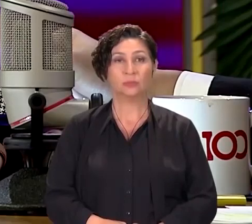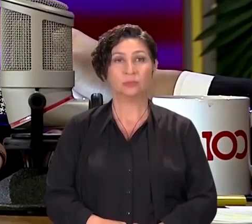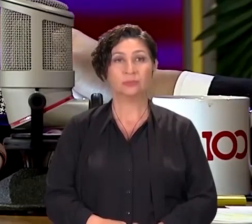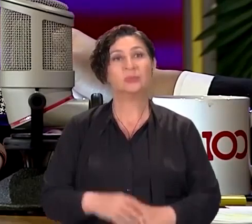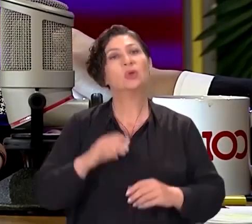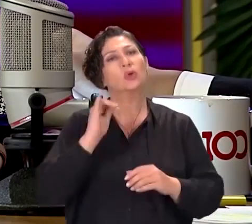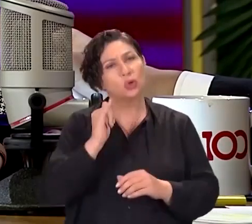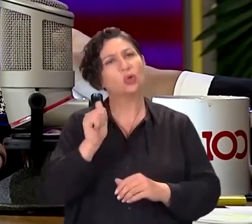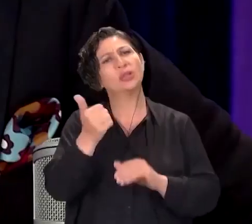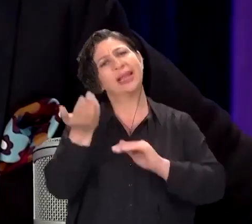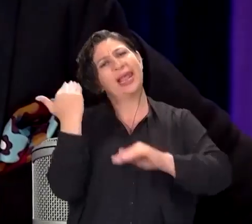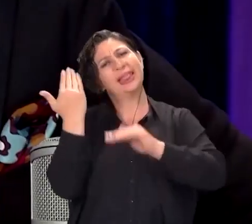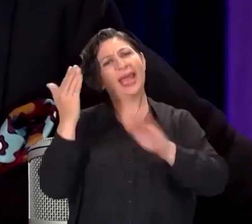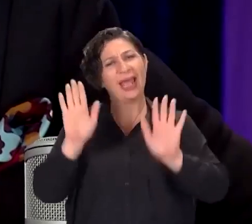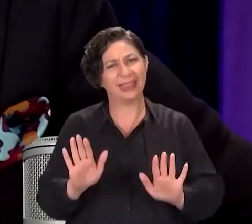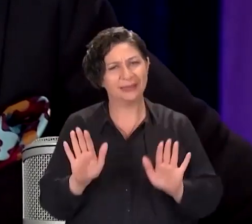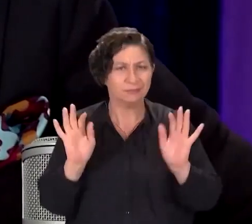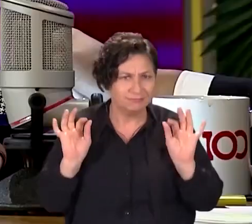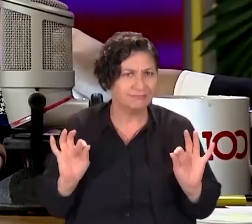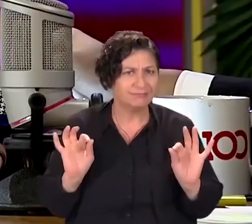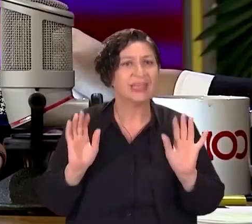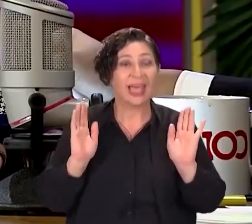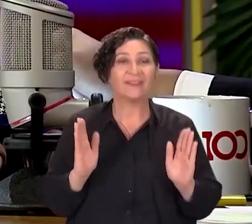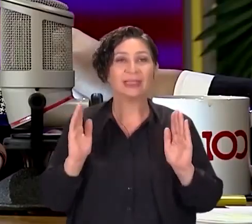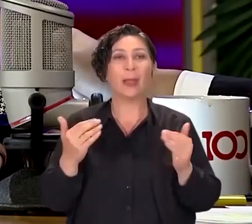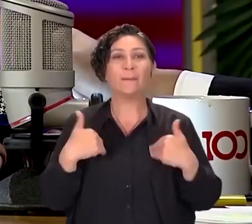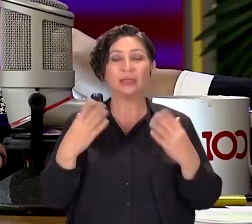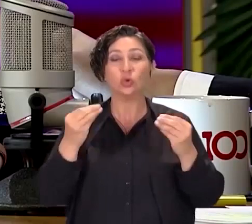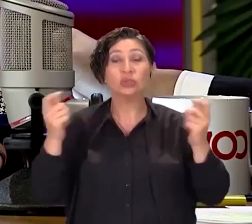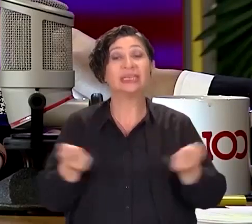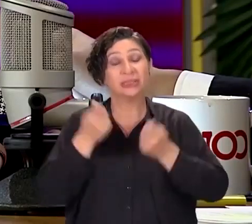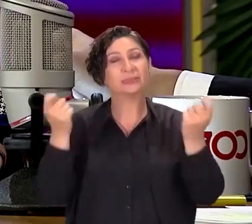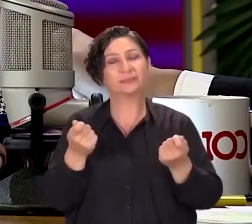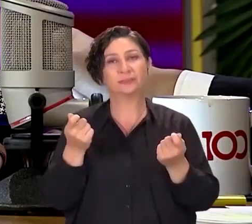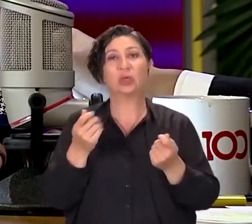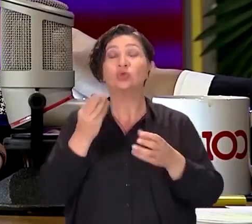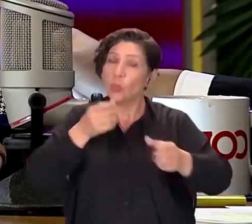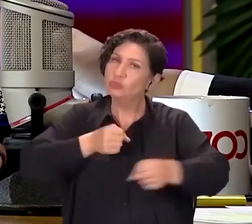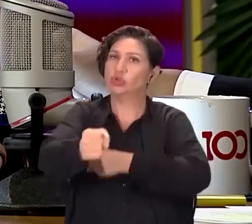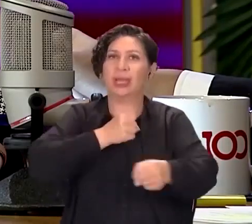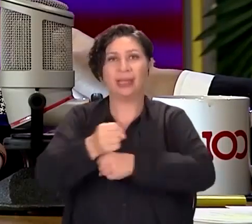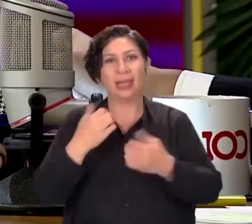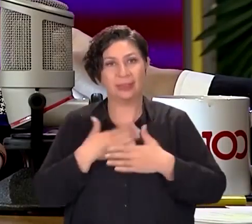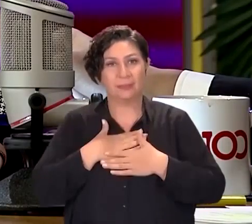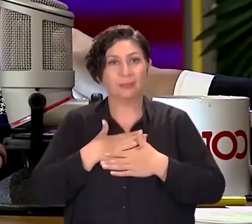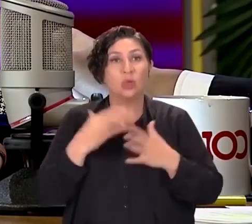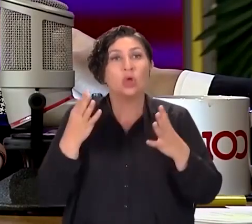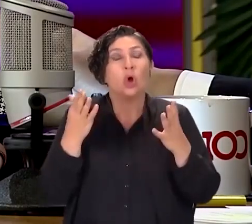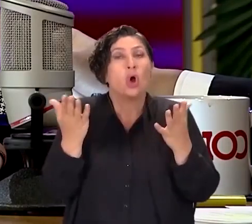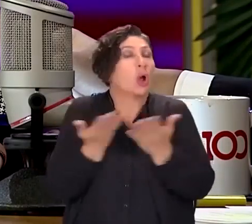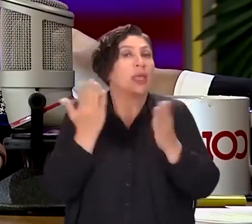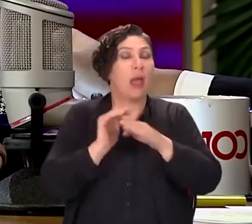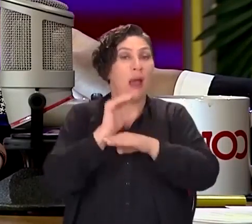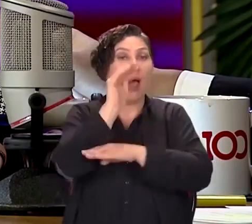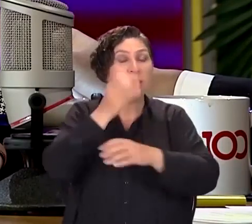kötü günler geride kaldı ama. Evet, ben çok çalıştım. Çok mücadele verdim. O kadar